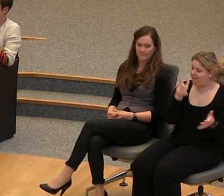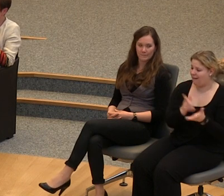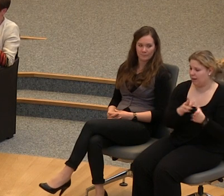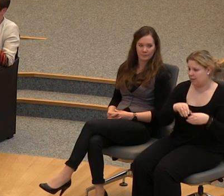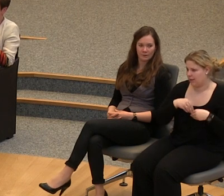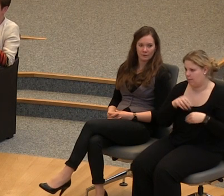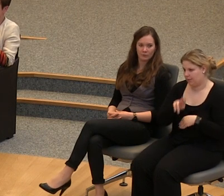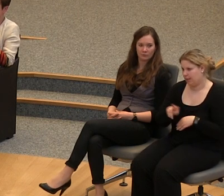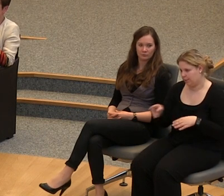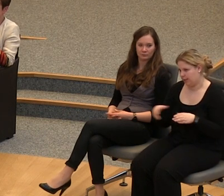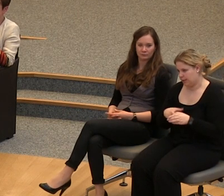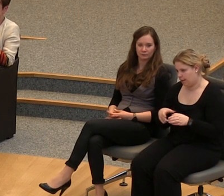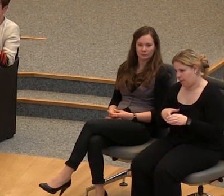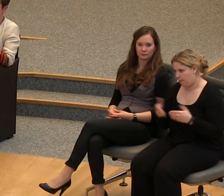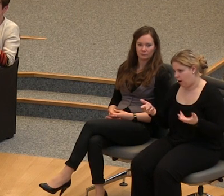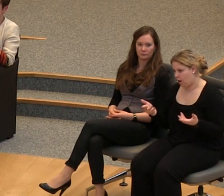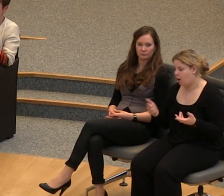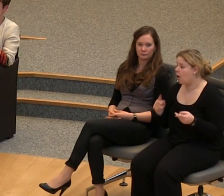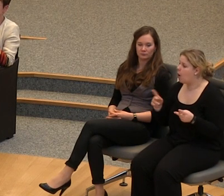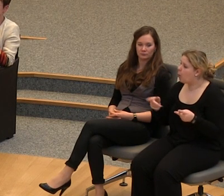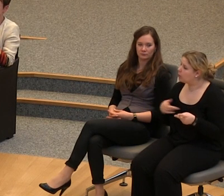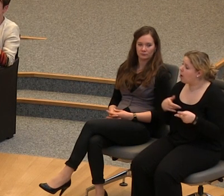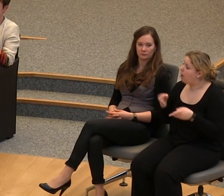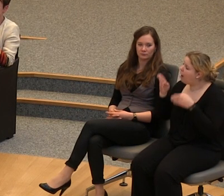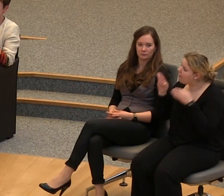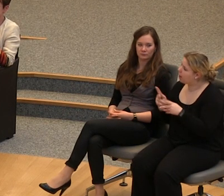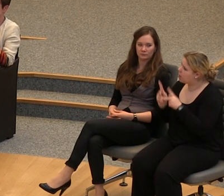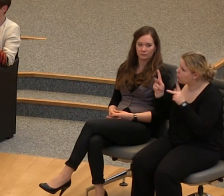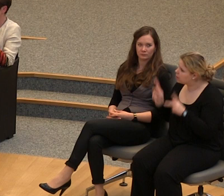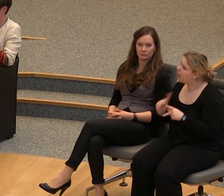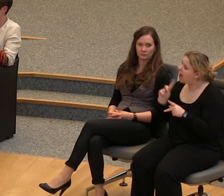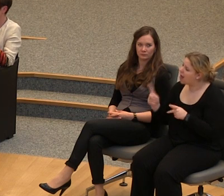und dass eben sowohl fachlich-konzeptionell als auch